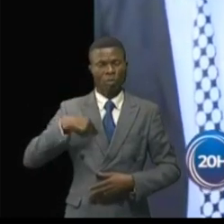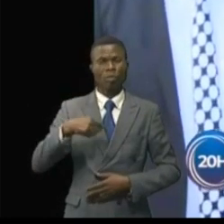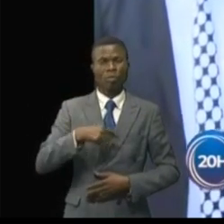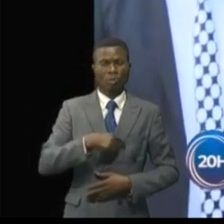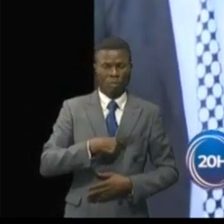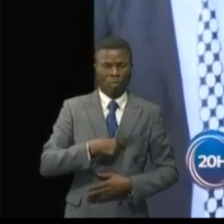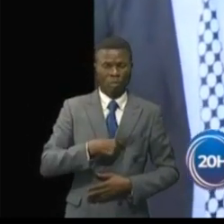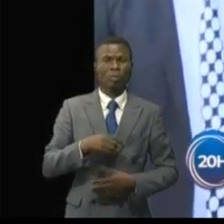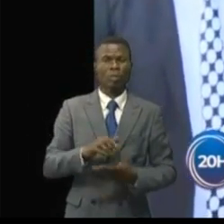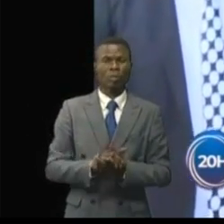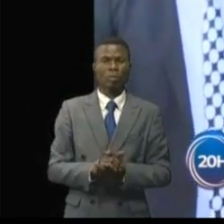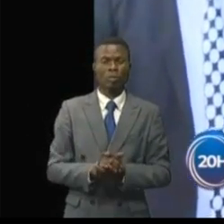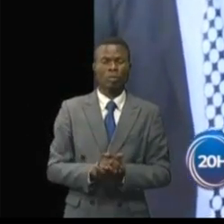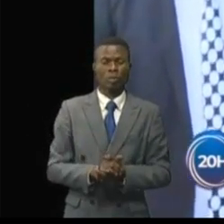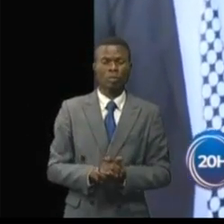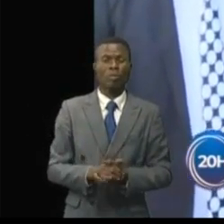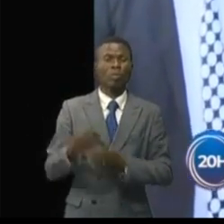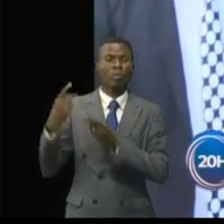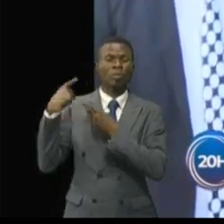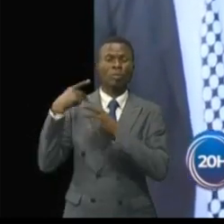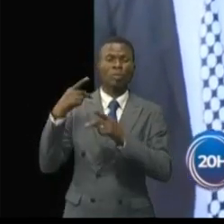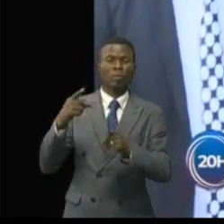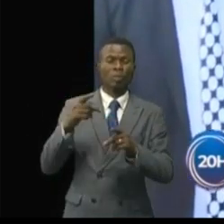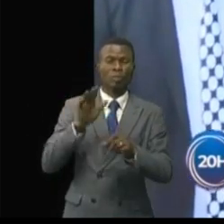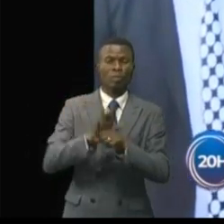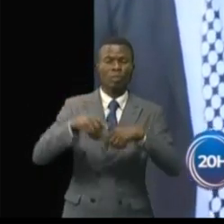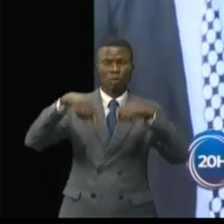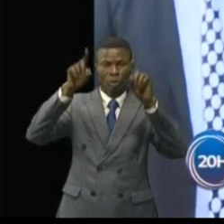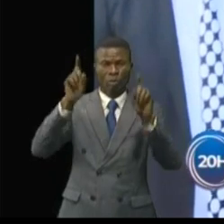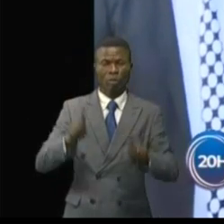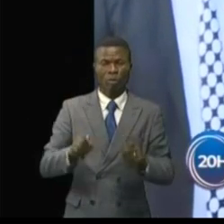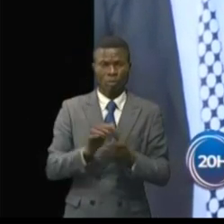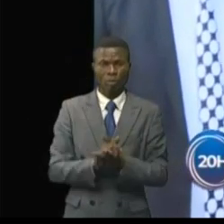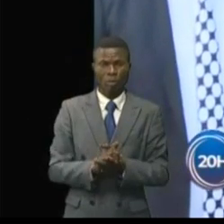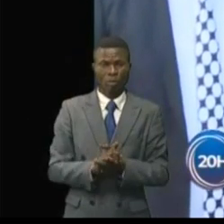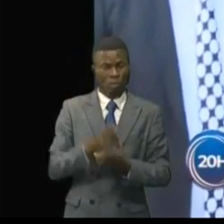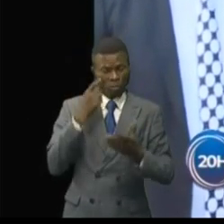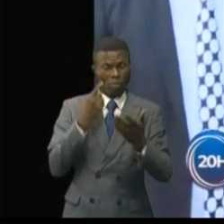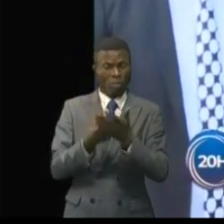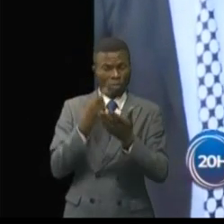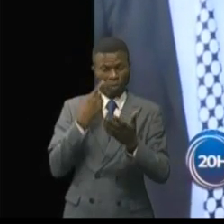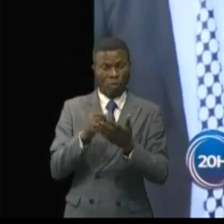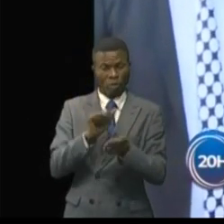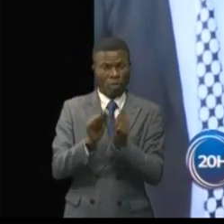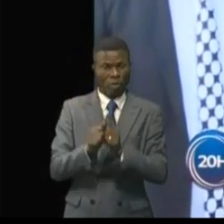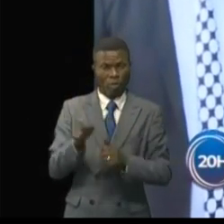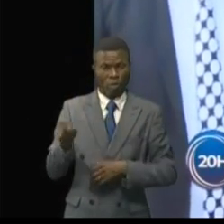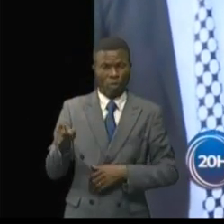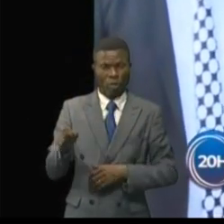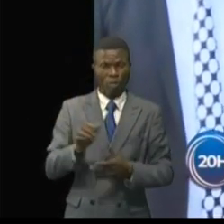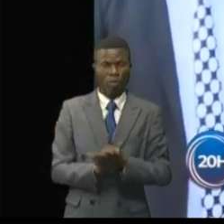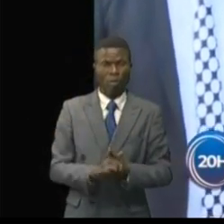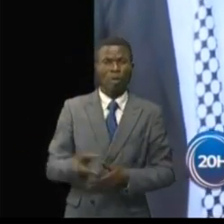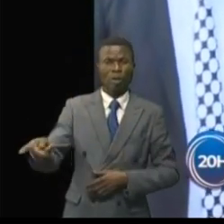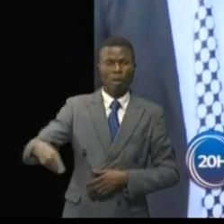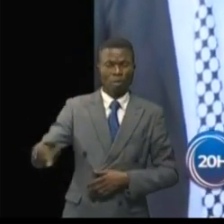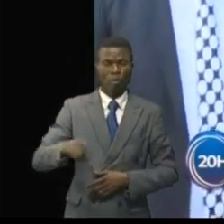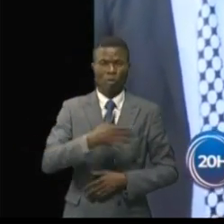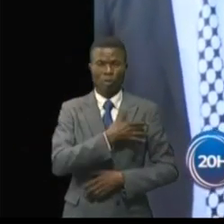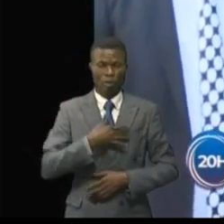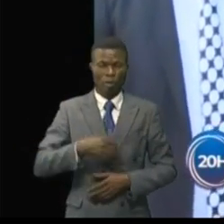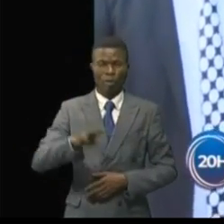un début de mon mandat où je veux marquer pour cette province afin que nous ayons des